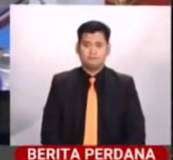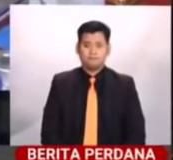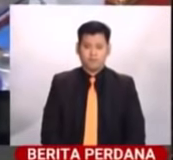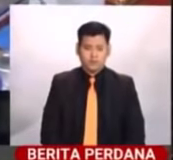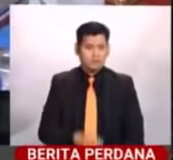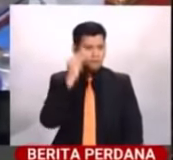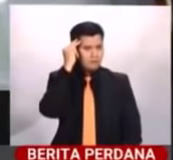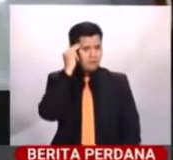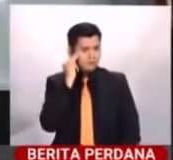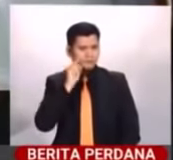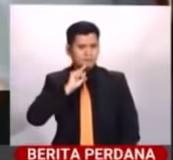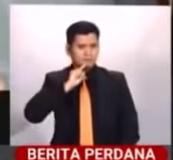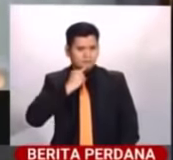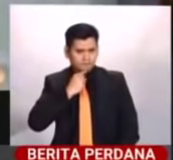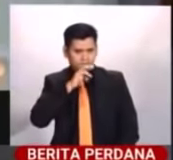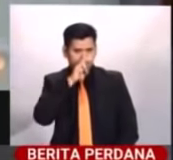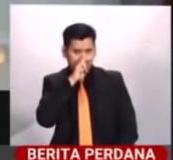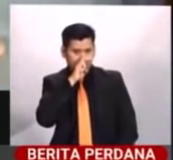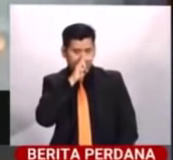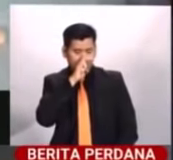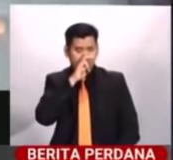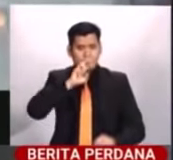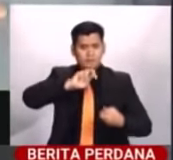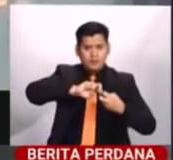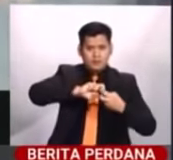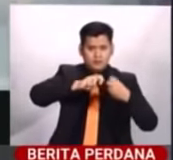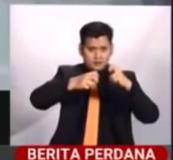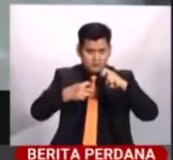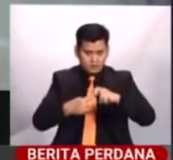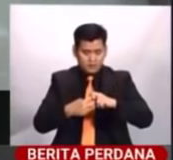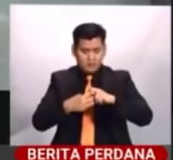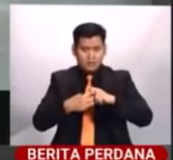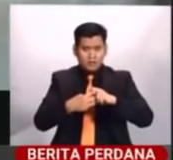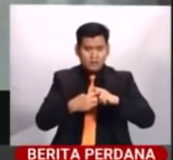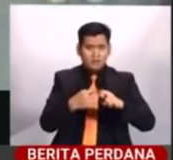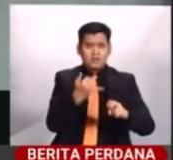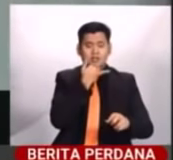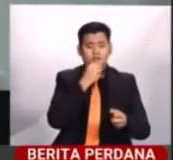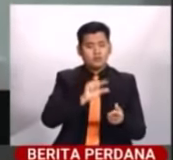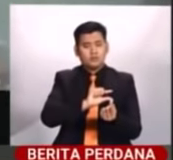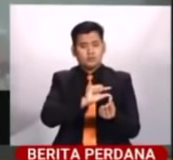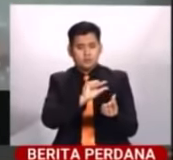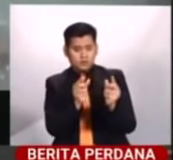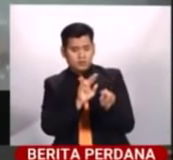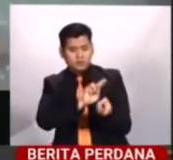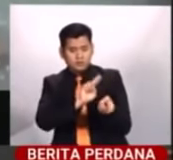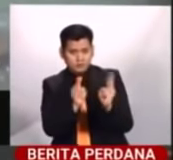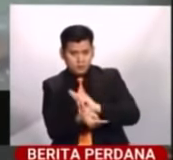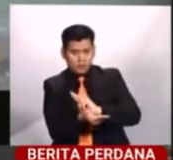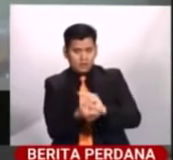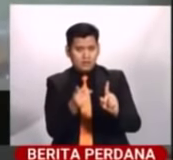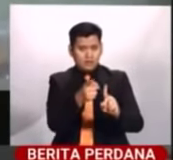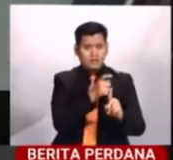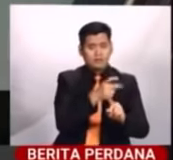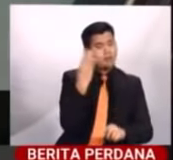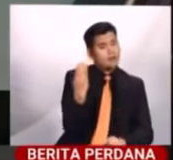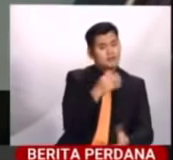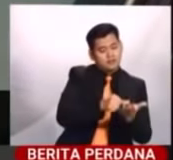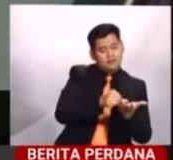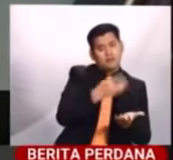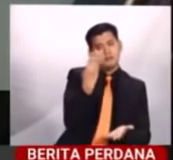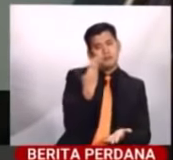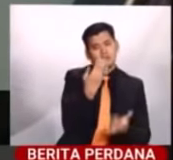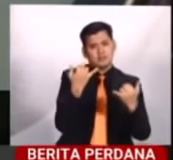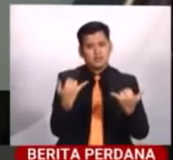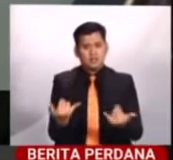Tegas Tun Dr. Mahathir, isu penyalahgunaan dadah telah berubah daripada dadah konvensional seperti ganja, morfin dan heroin,